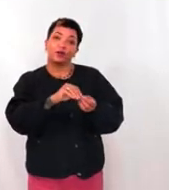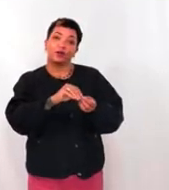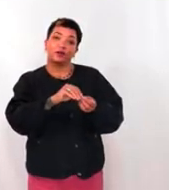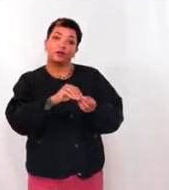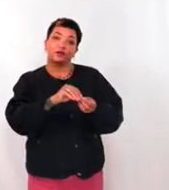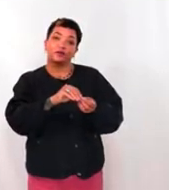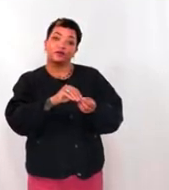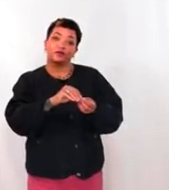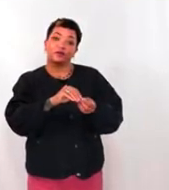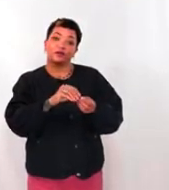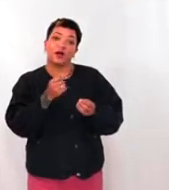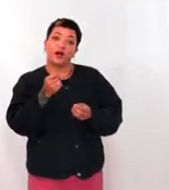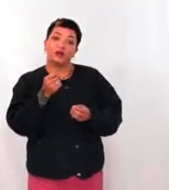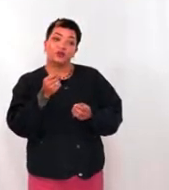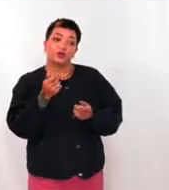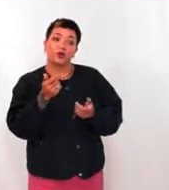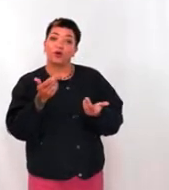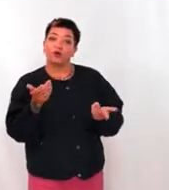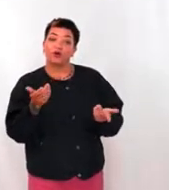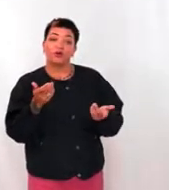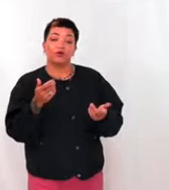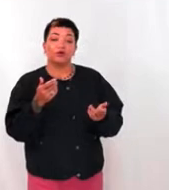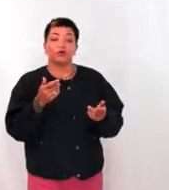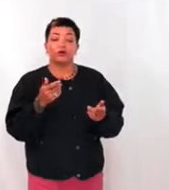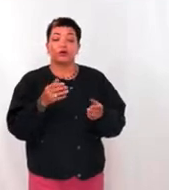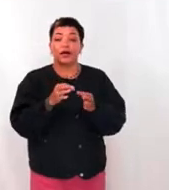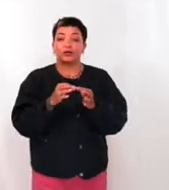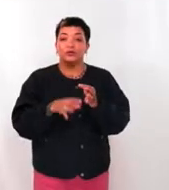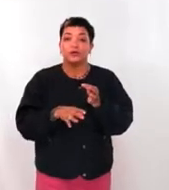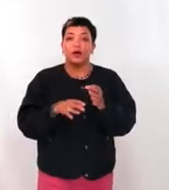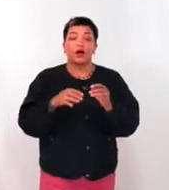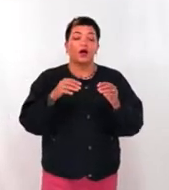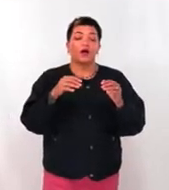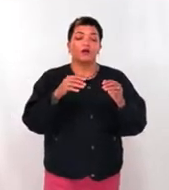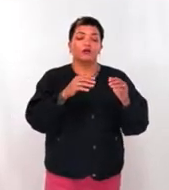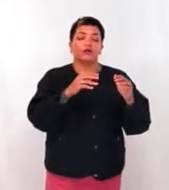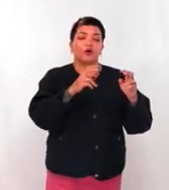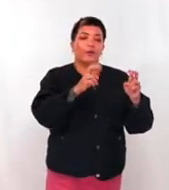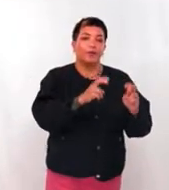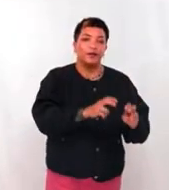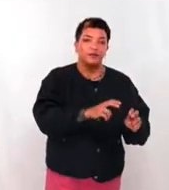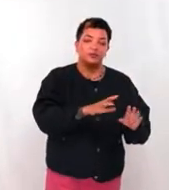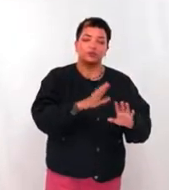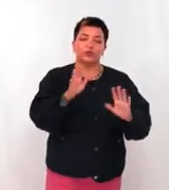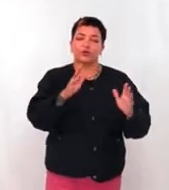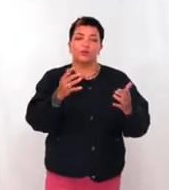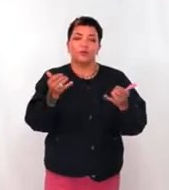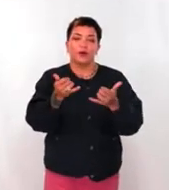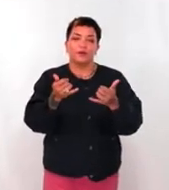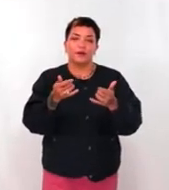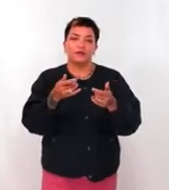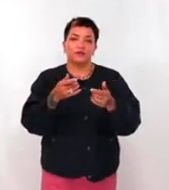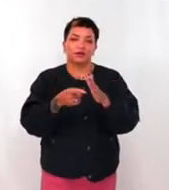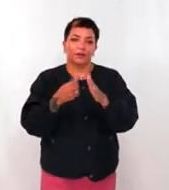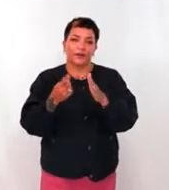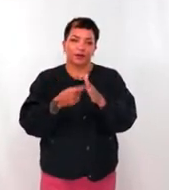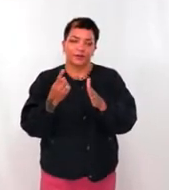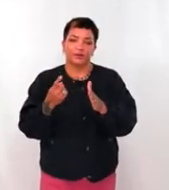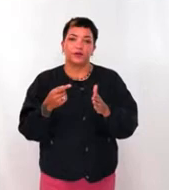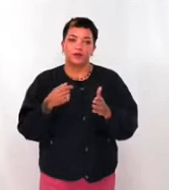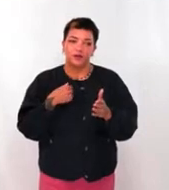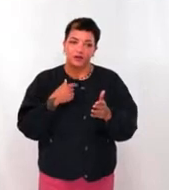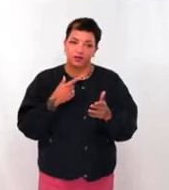de l'affectation du résultat, qui est en baisse par ailleurs, mais peu importe, je n'insiste pas là-dessus, qu'est-ce que vous allez faire de